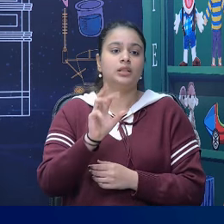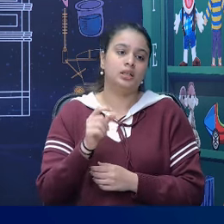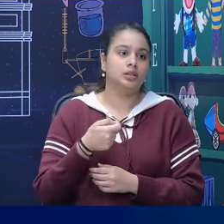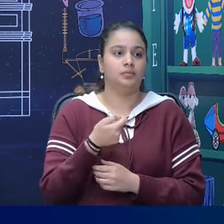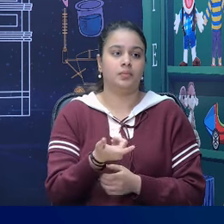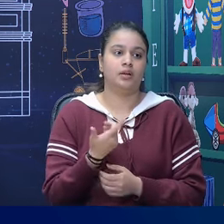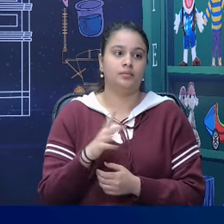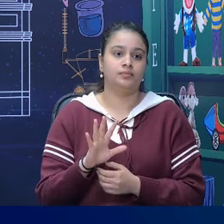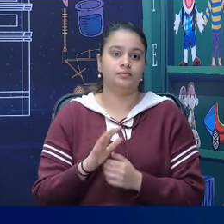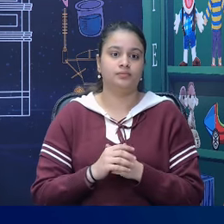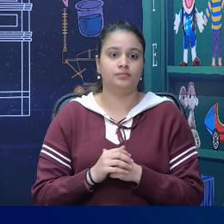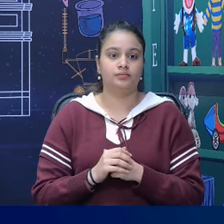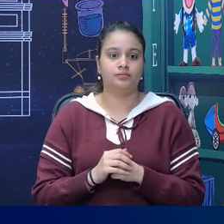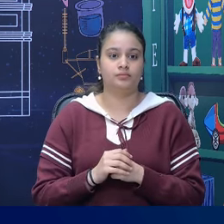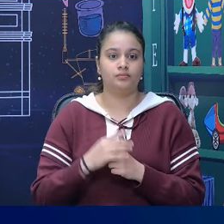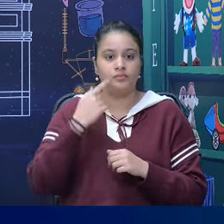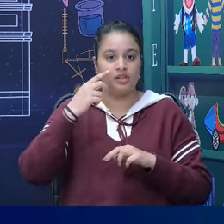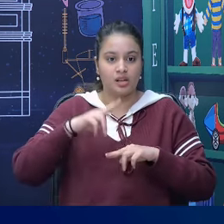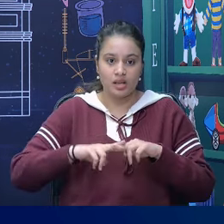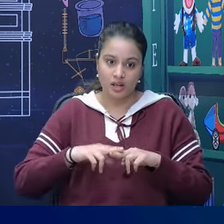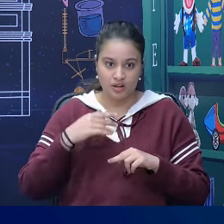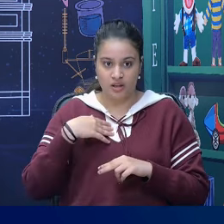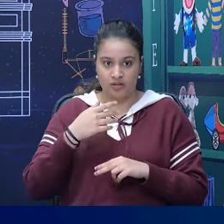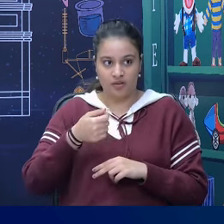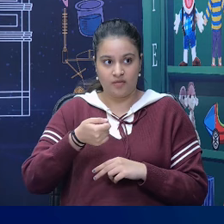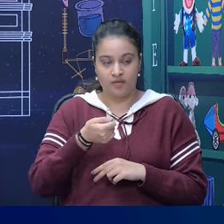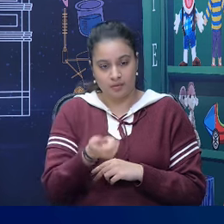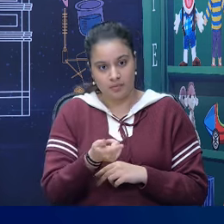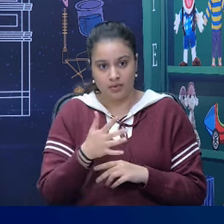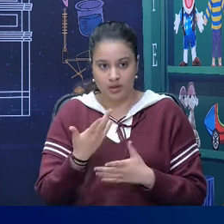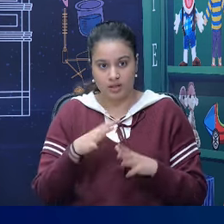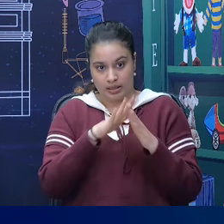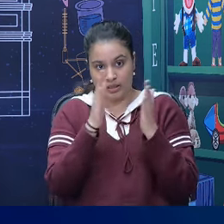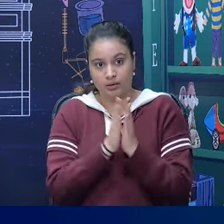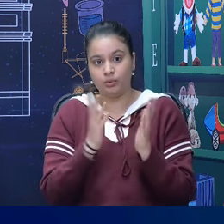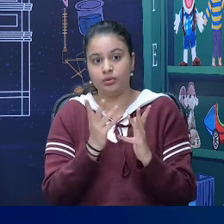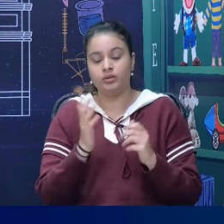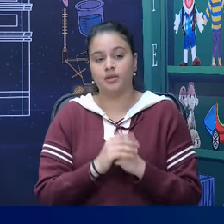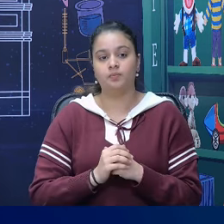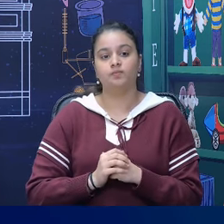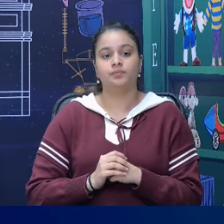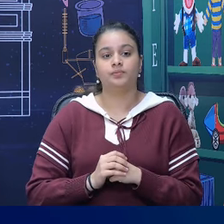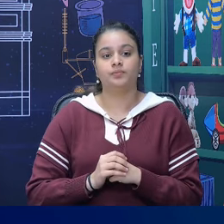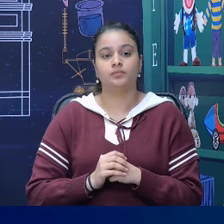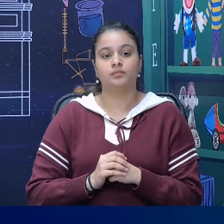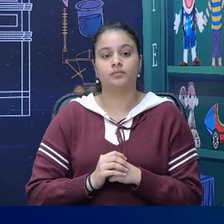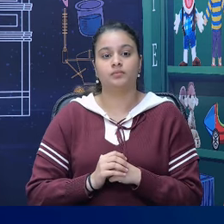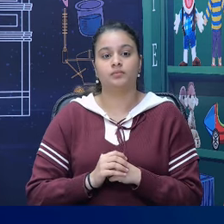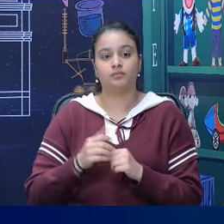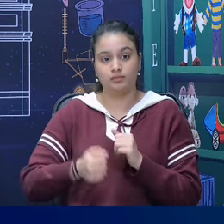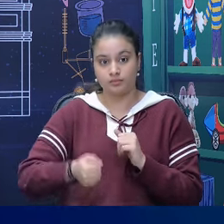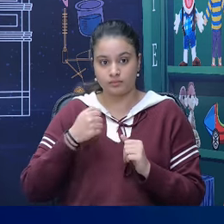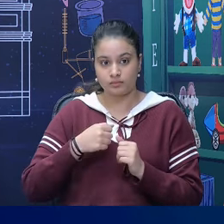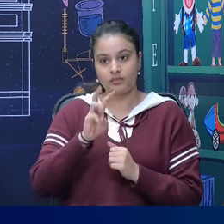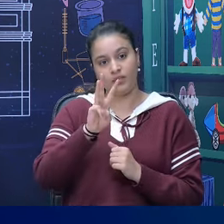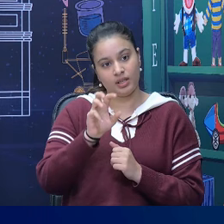होता है तो मान लीजिए आपने एक फेयर कैलकुलेट किया सिमरन तो फेयर कैलकुलेट करने के लिए आपने क्या किया कि डाउनिंग का मेरा फिक्स जो चार्ज है